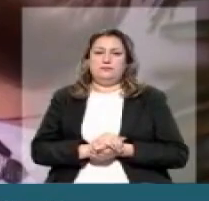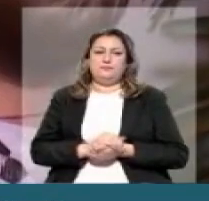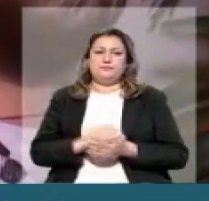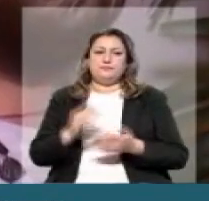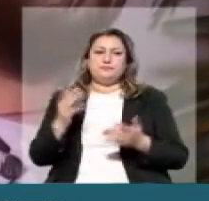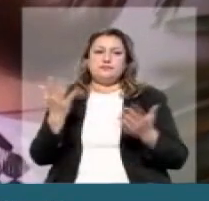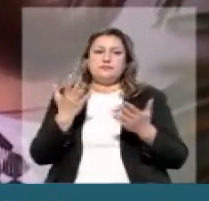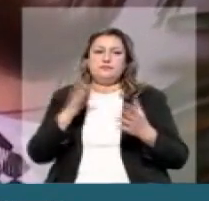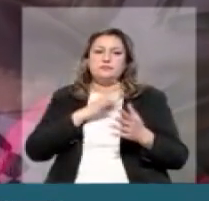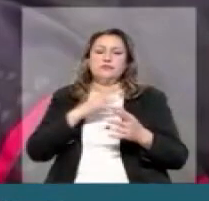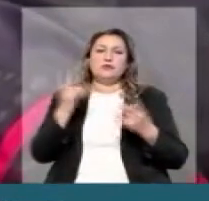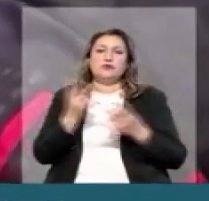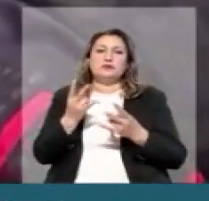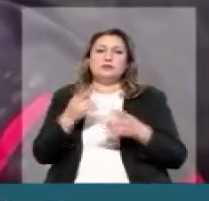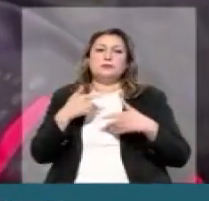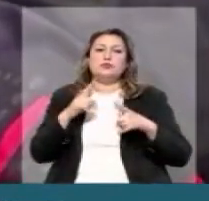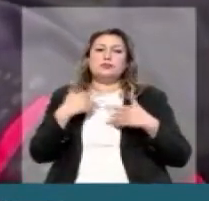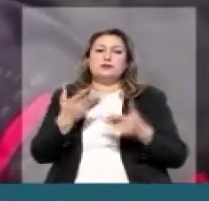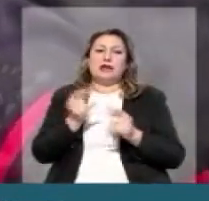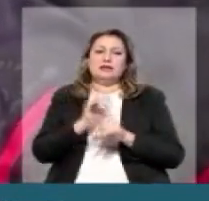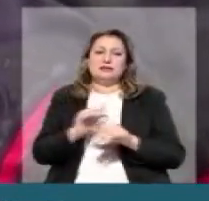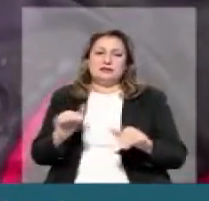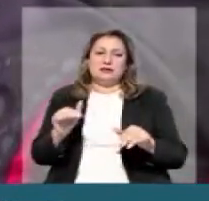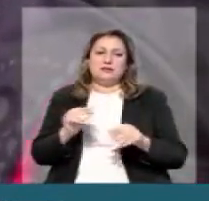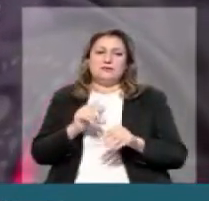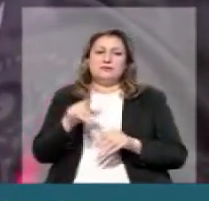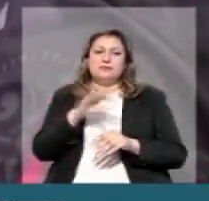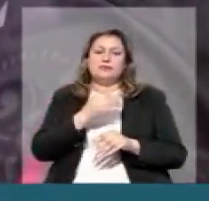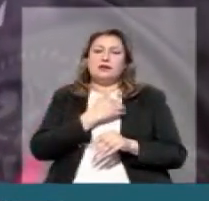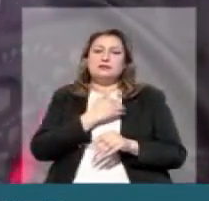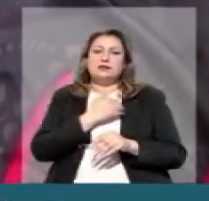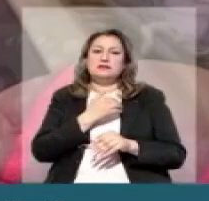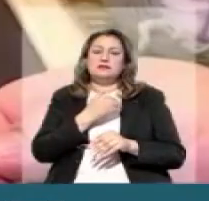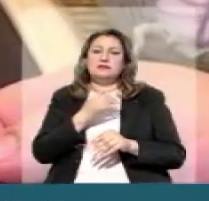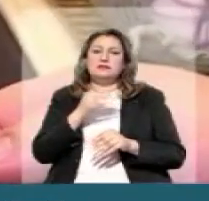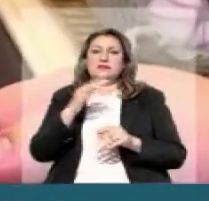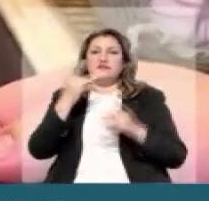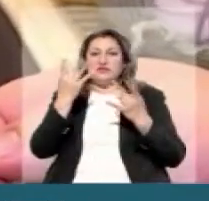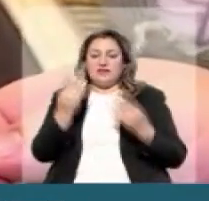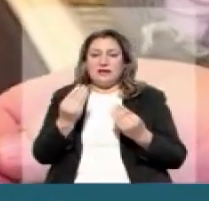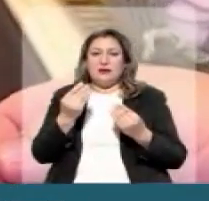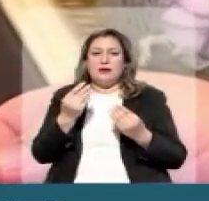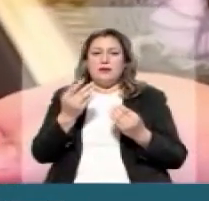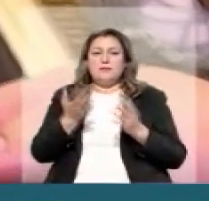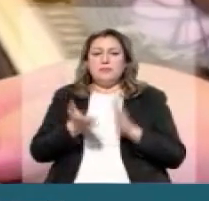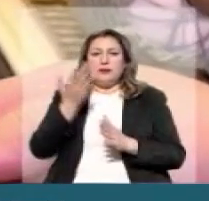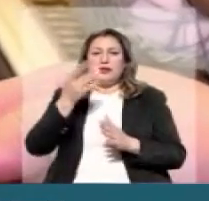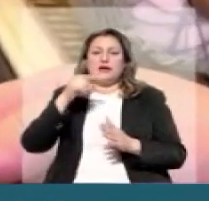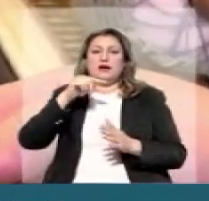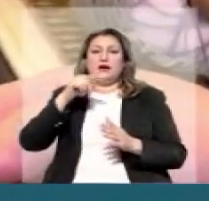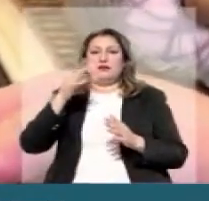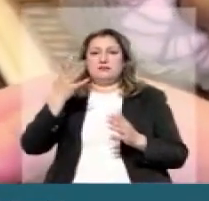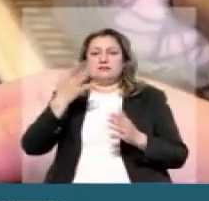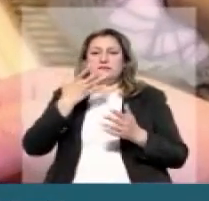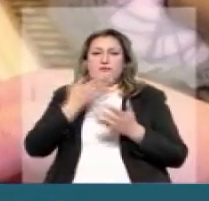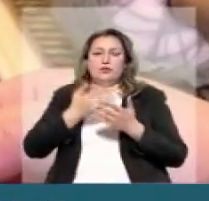қажет. Олардың сана-сезімін оятып, патриоттық рухын көтеруді көздейді. Осыны ескерген қала тұрғындары достық үйіндегі түнге отбасы мүшелерімен